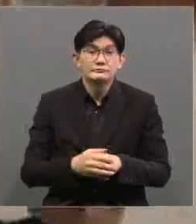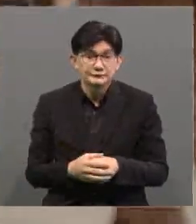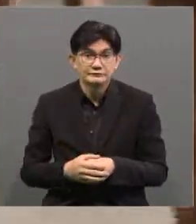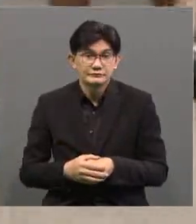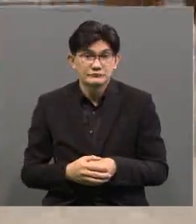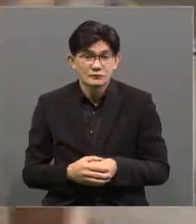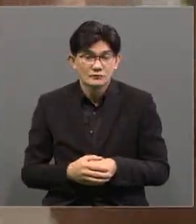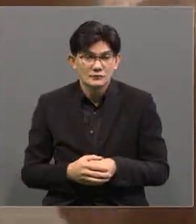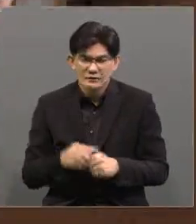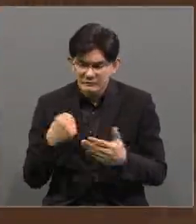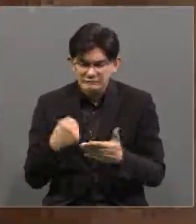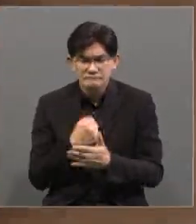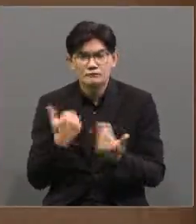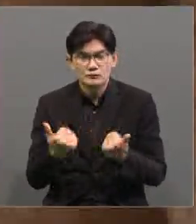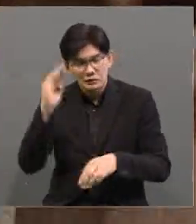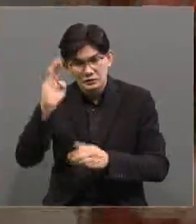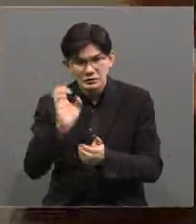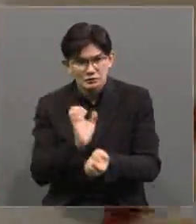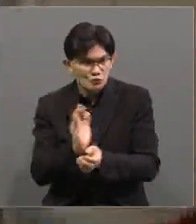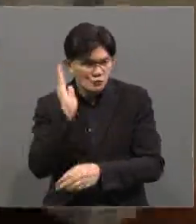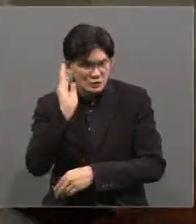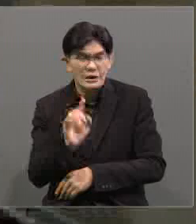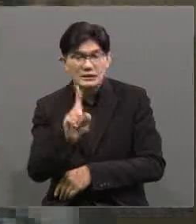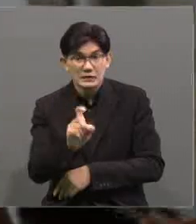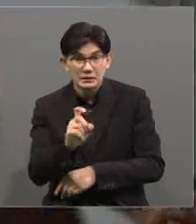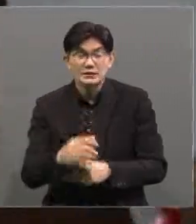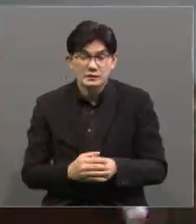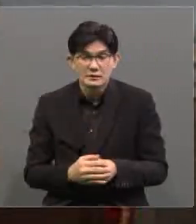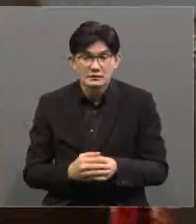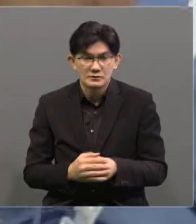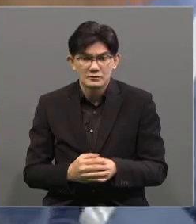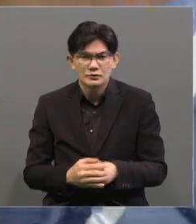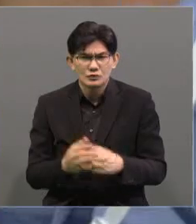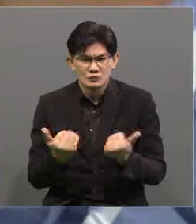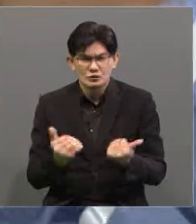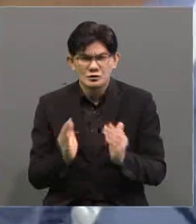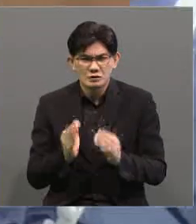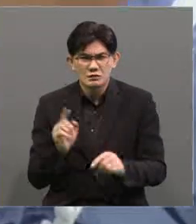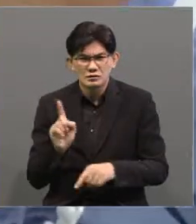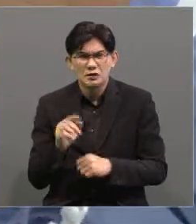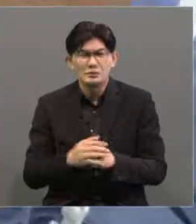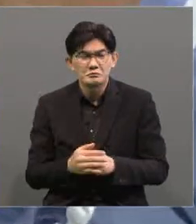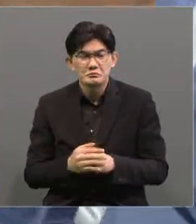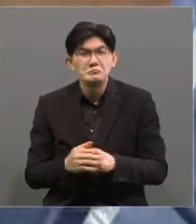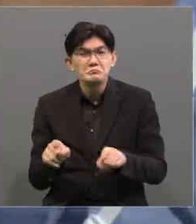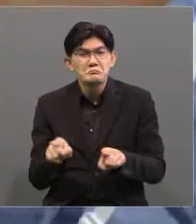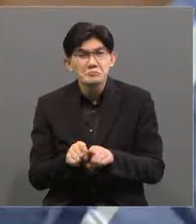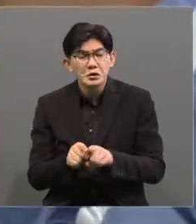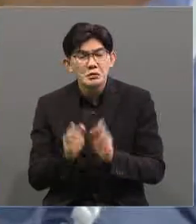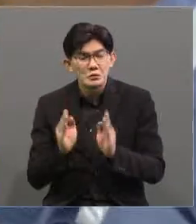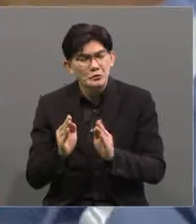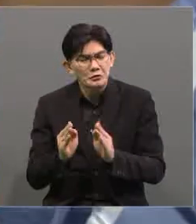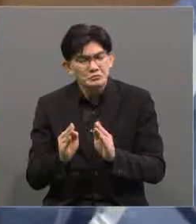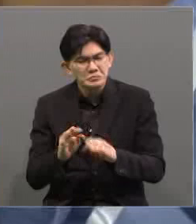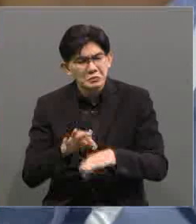เนี่ยนะน่าเสียดายที่ตำรวจหนุ่มต้องมาเสียชีวิตพอเป็นไม้ซี่ไปงัดกับไม้สูงกลายเป็นว่าไม้ซี่ต้องหัก